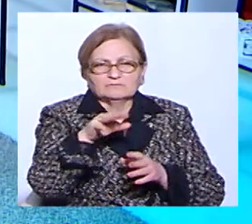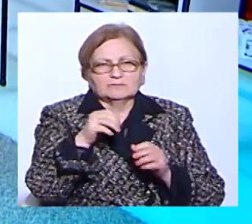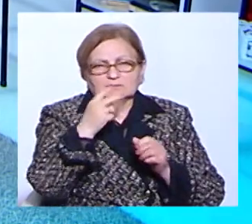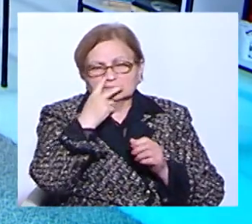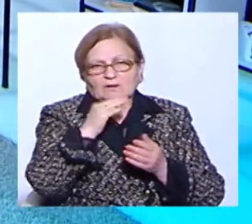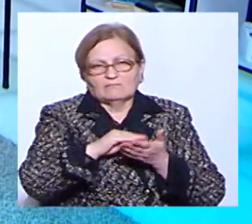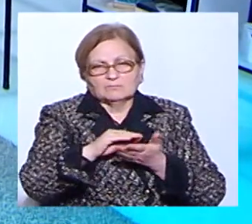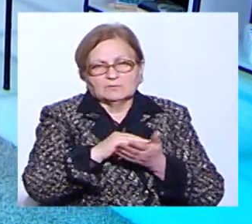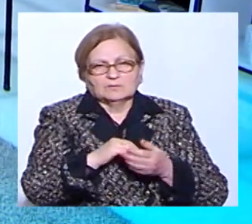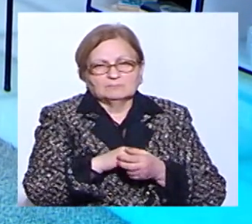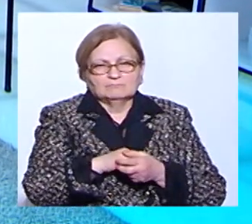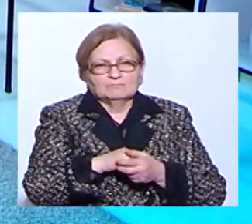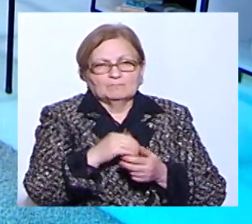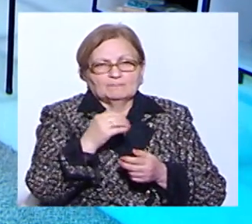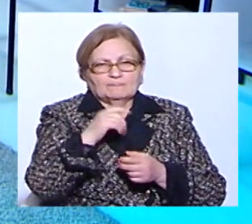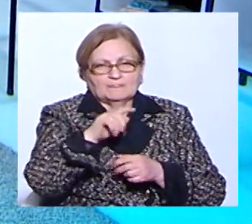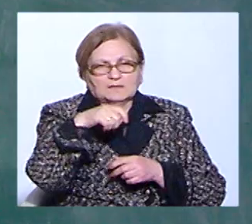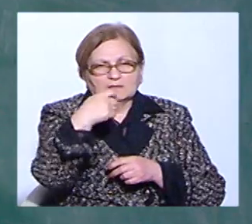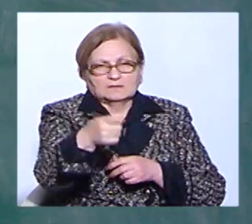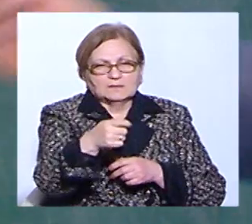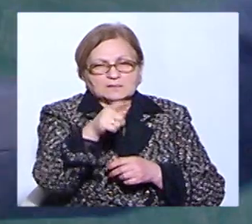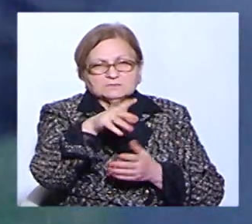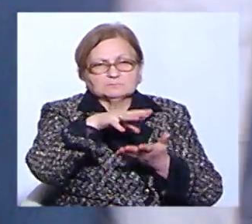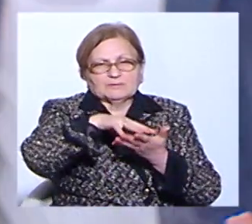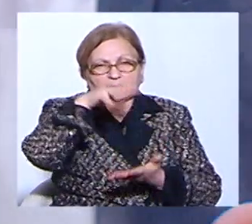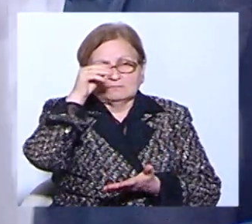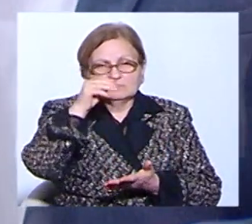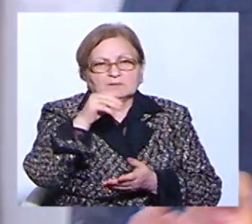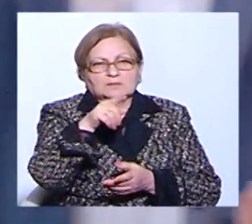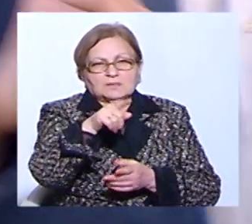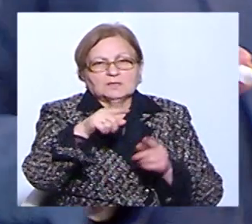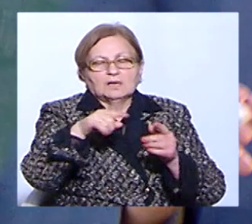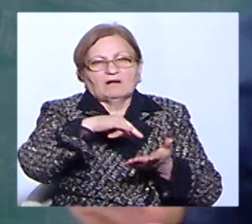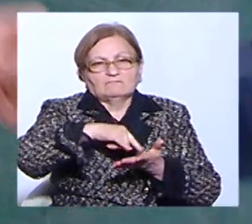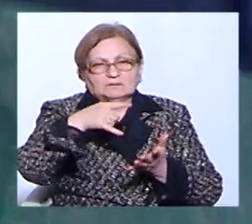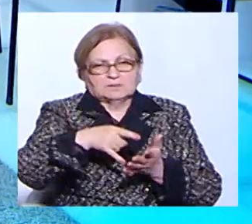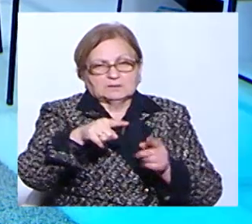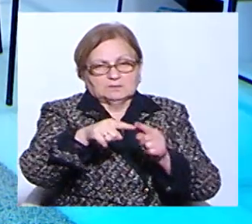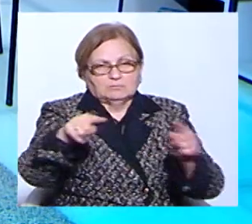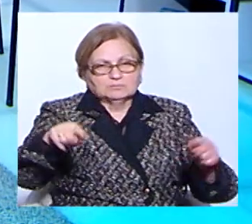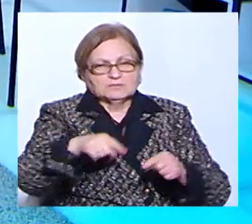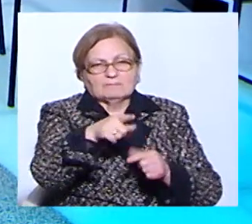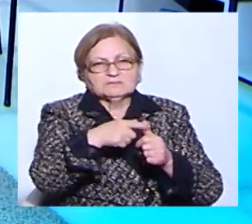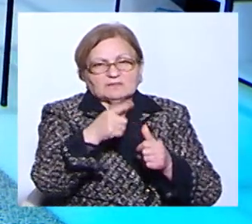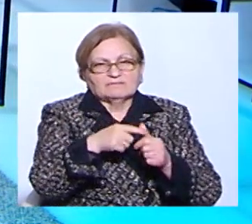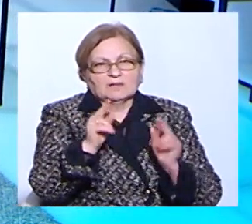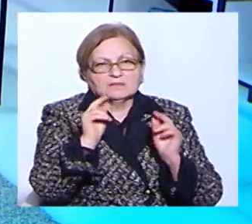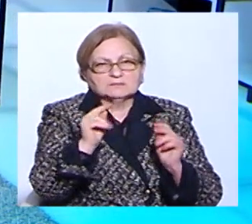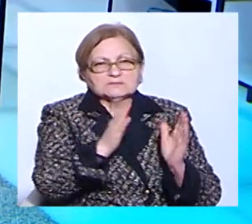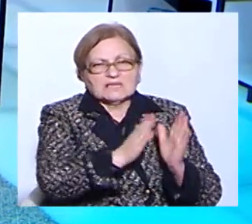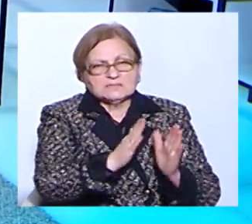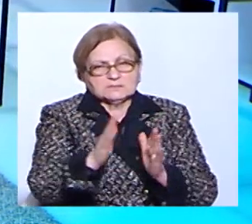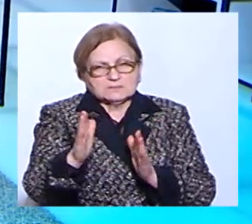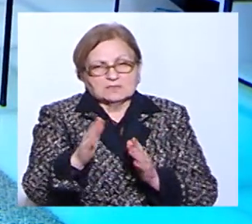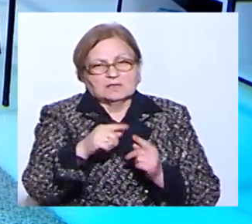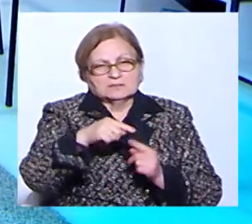მაინც გადავიმეოროთ. ესე იგი, მოცემულია წესიერი პირამიდა. ეს ნიშნავს, რომ მისი ფუძე არის კვადრატი. ფუძის პერიმეტრი არის 20